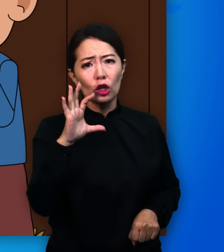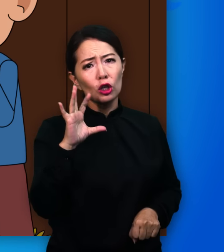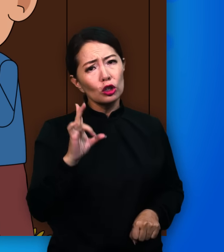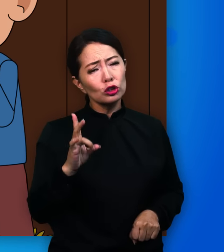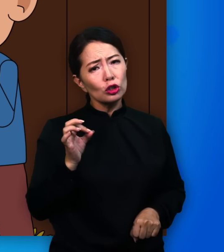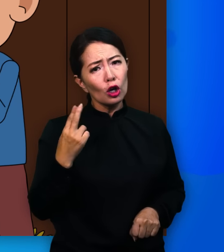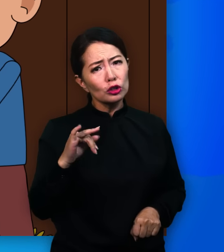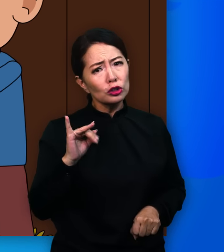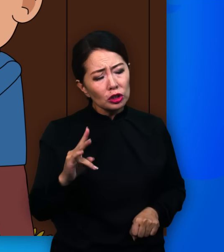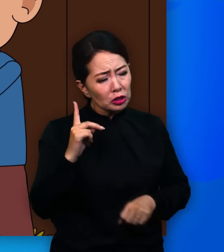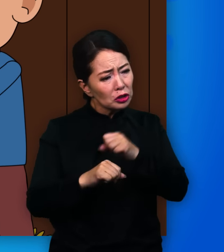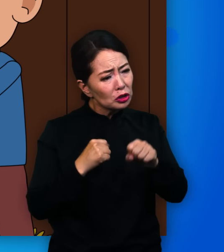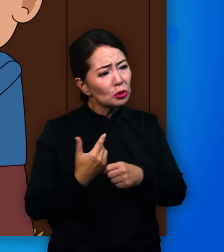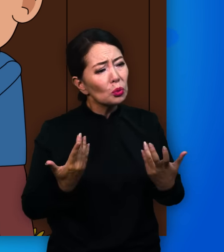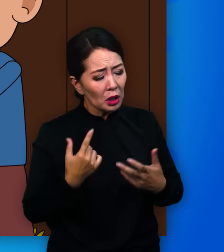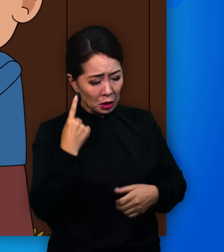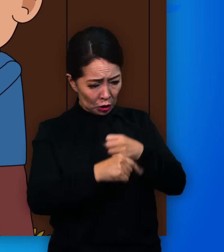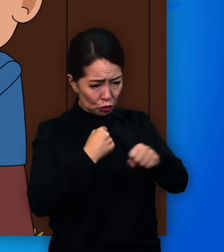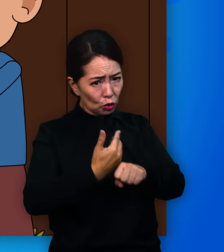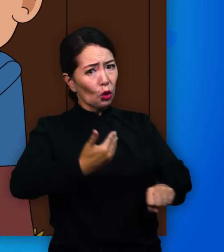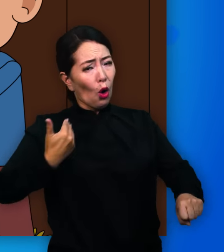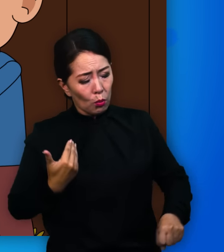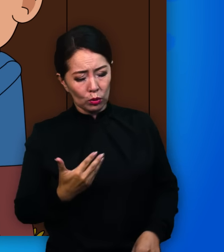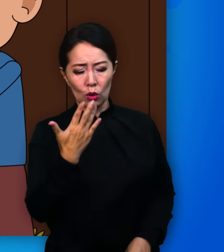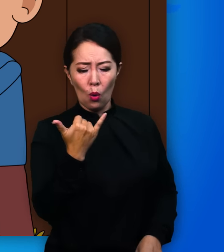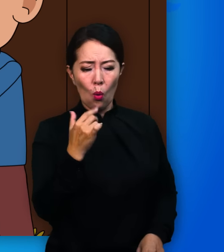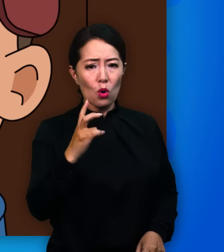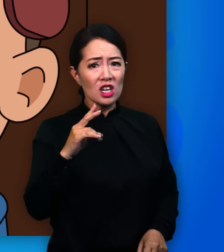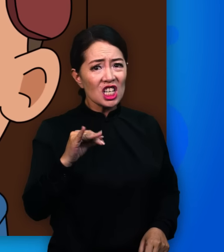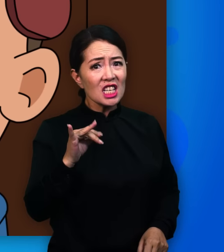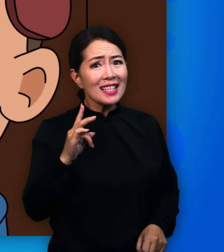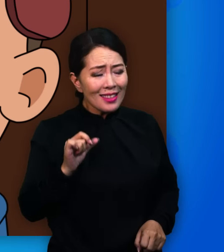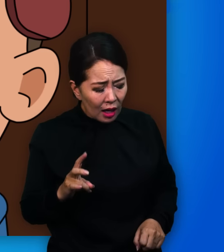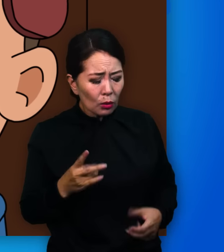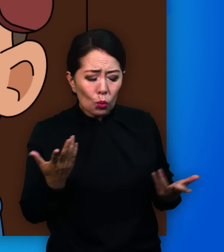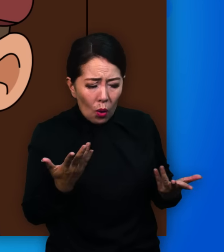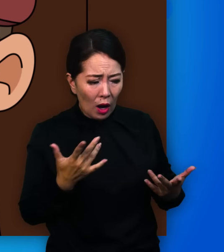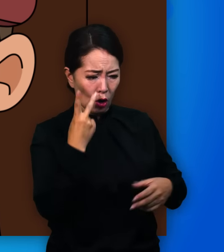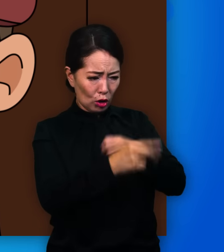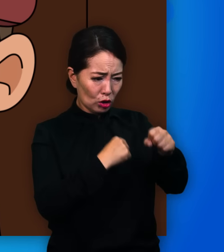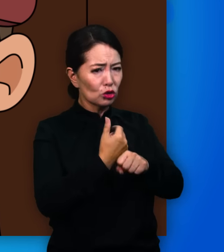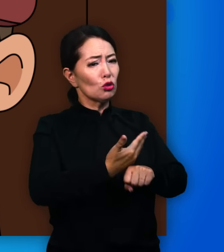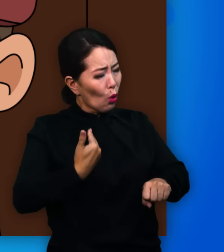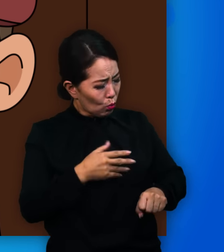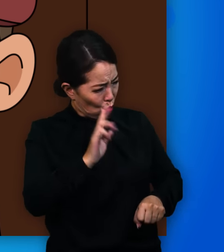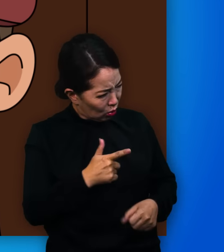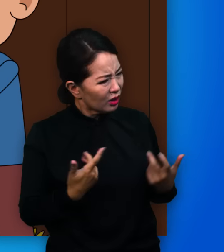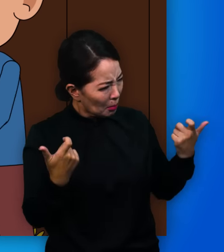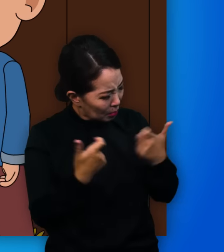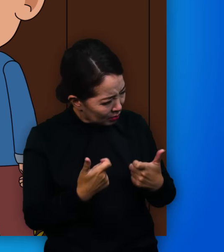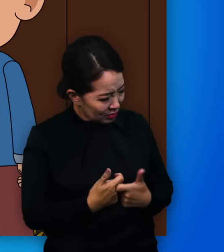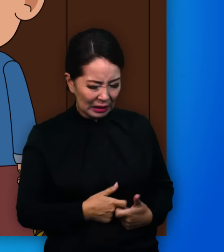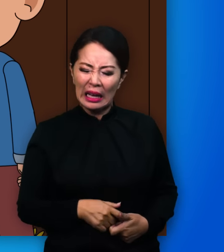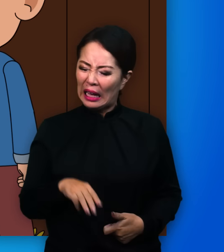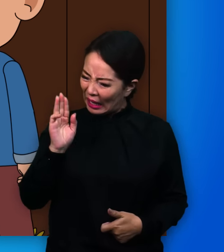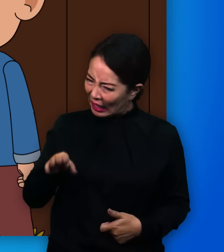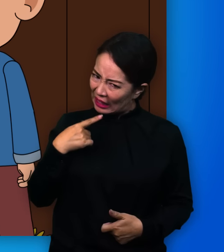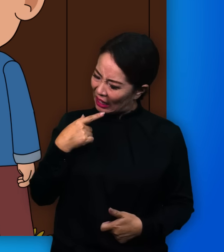Ингээд итгэмтгий хэлсэн үгэнд оромтгой яриа хурцсан дийлэмтгий ярьсанд итгэгч нь